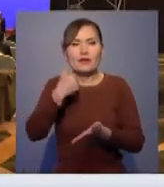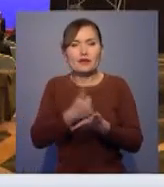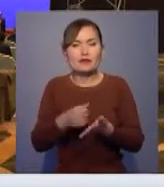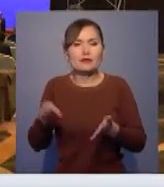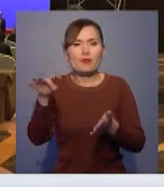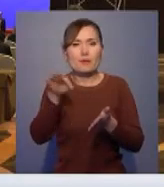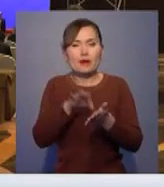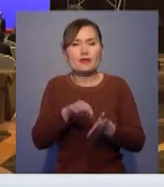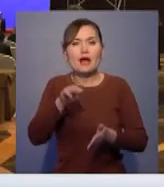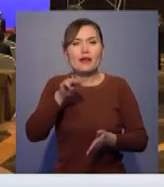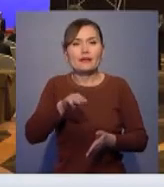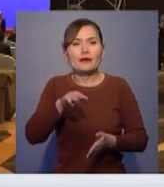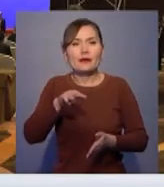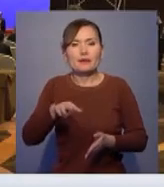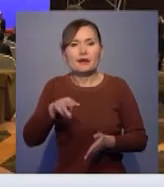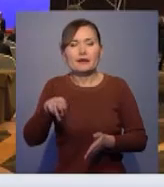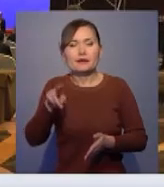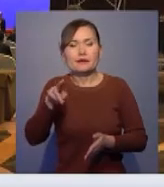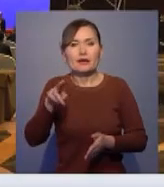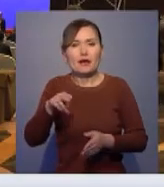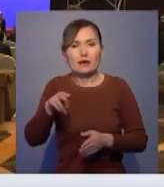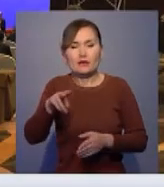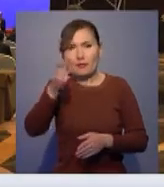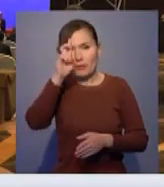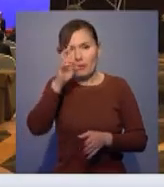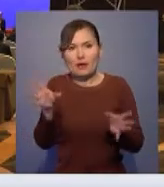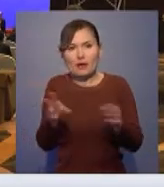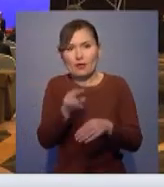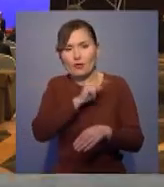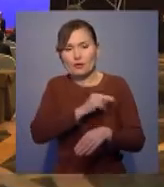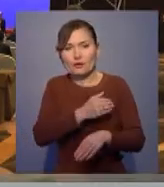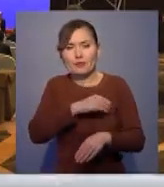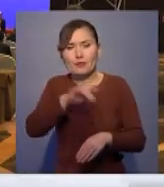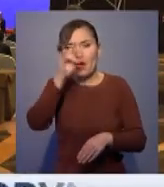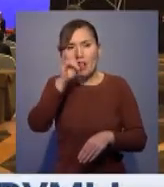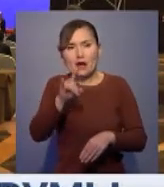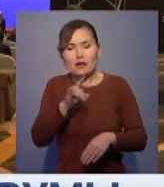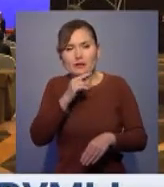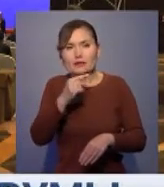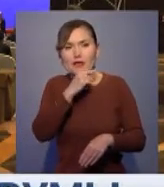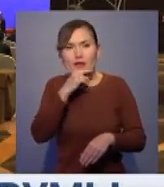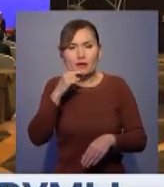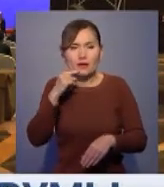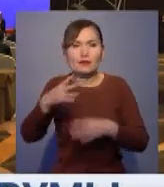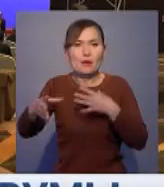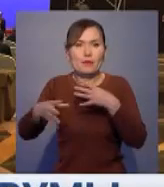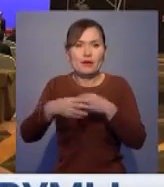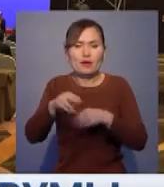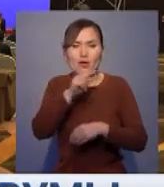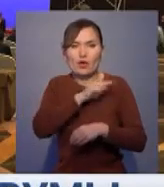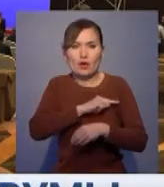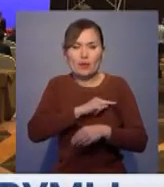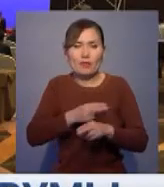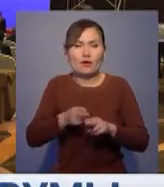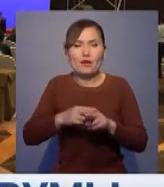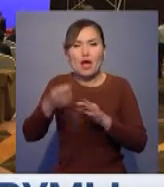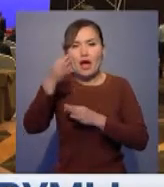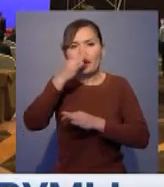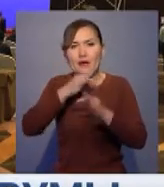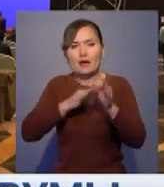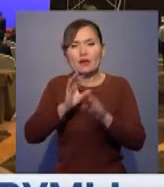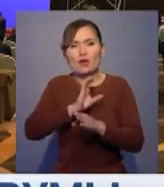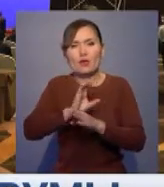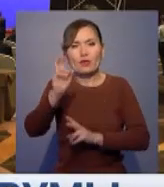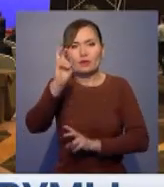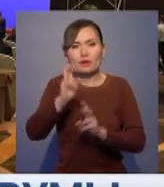тыйымды елдердің нарығына шығатын серіктес қарастыруға келдім. Соның ішінде Қазақстан, Ресей елдерімен бірлескен дәрі-дәрмек өндіретін компания